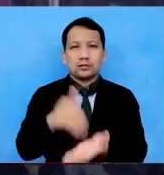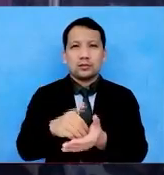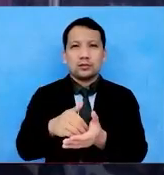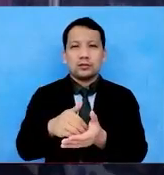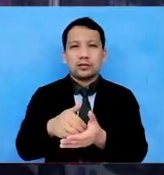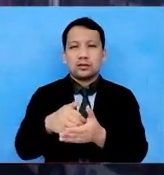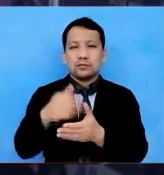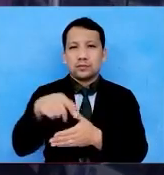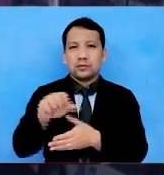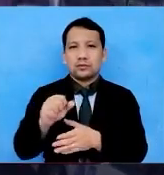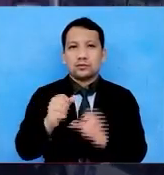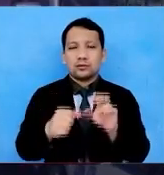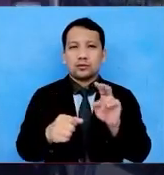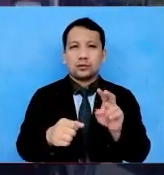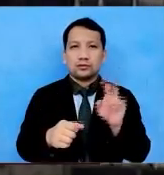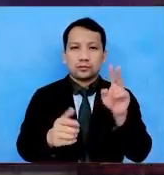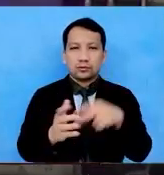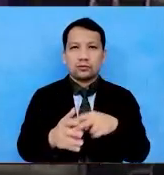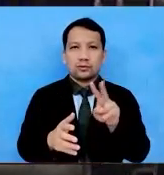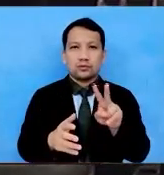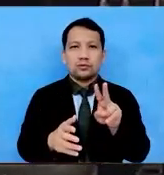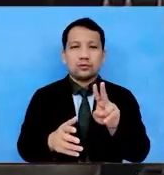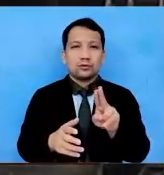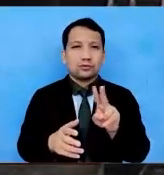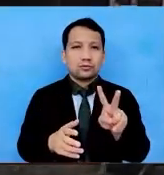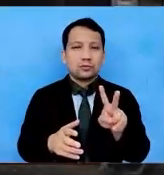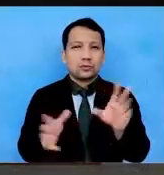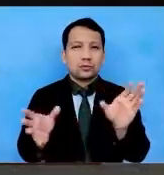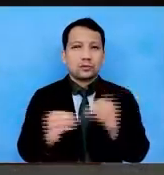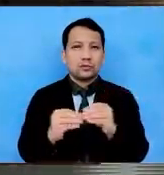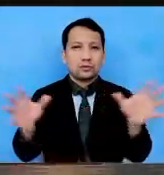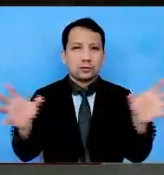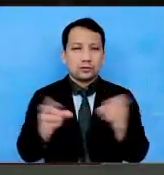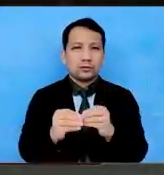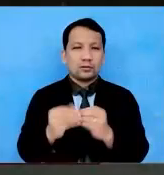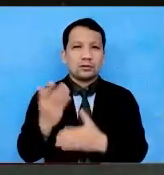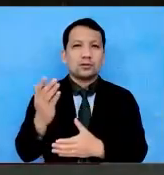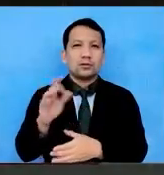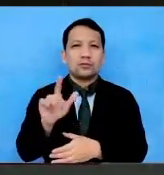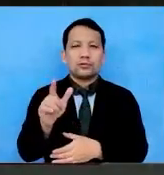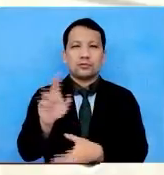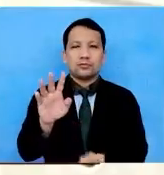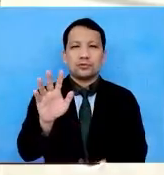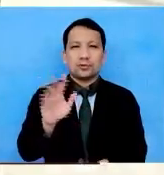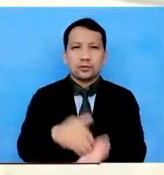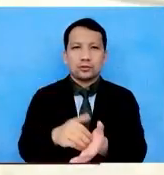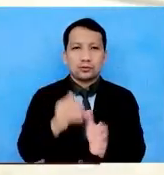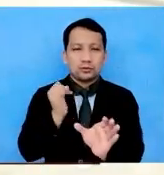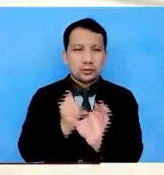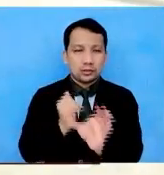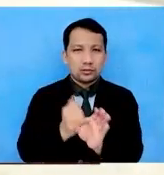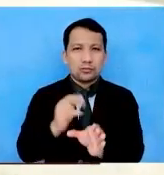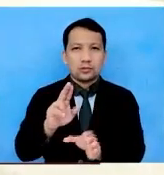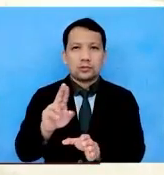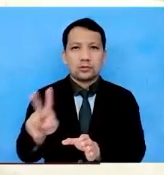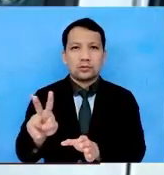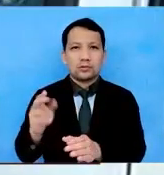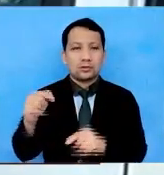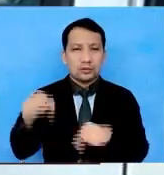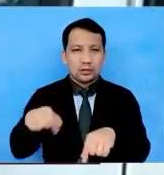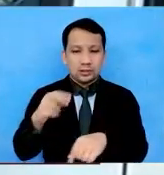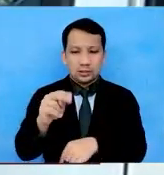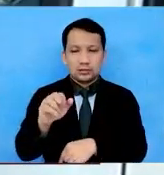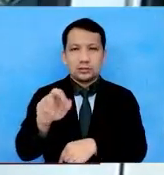jeepney at mahigit 2,000 UV Express. Pero kung susumahin, mayroon pa rin mahigit 20,000 jeepney at UV Express sa Metro